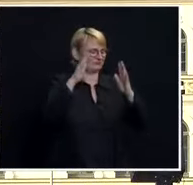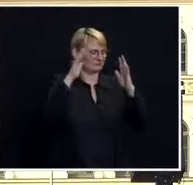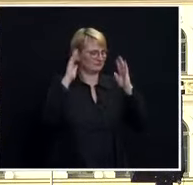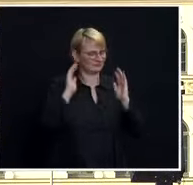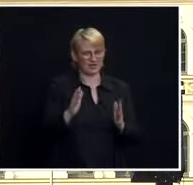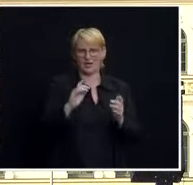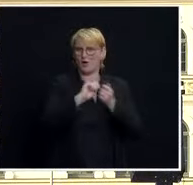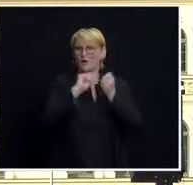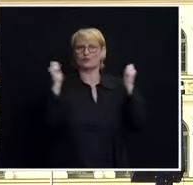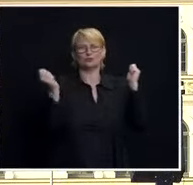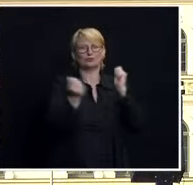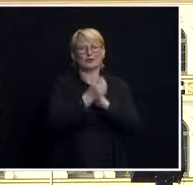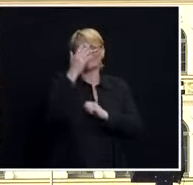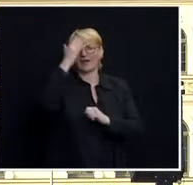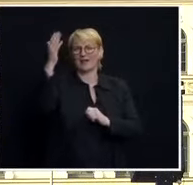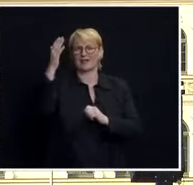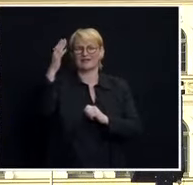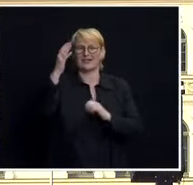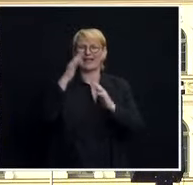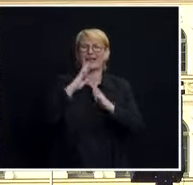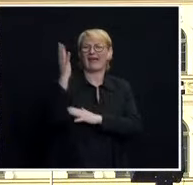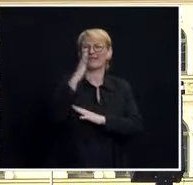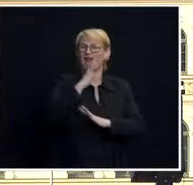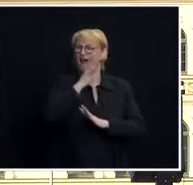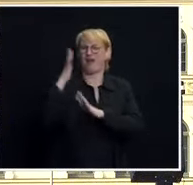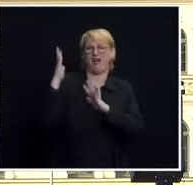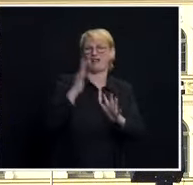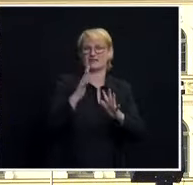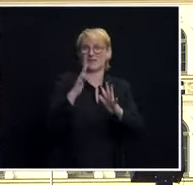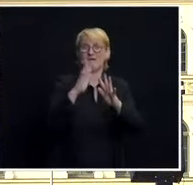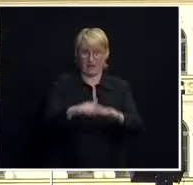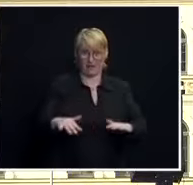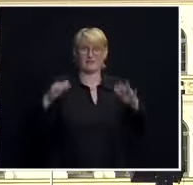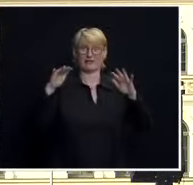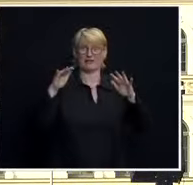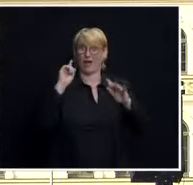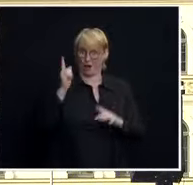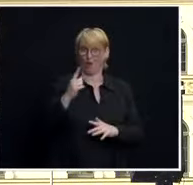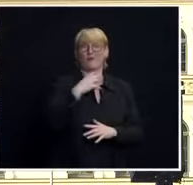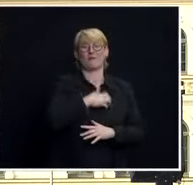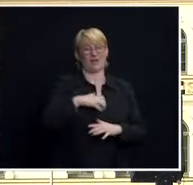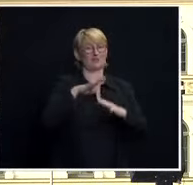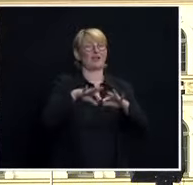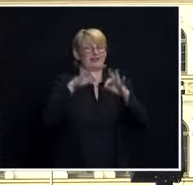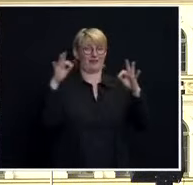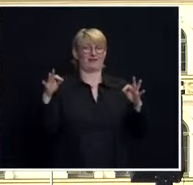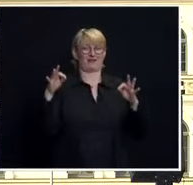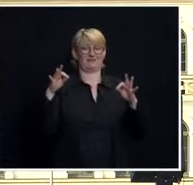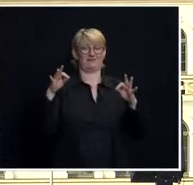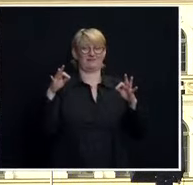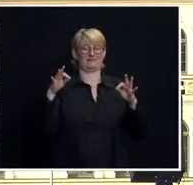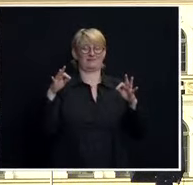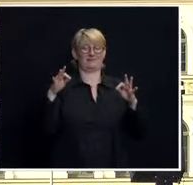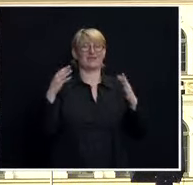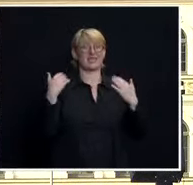Umsturzfantasien, Hassreden in Parlamenten, auch im Bayerischen Landtag. Es ist alles immer